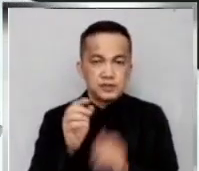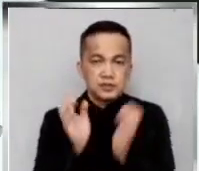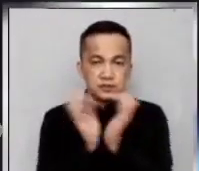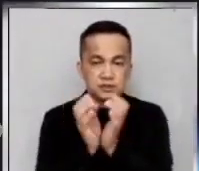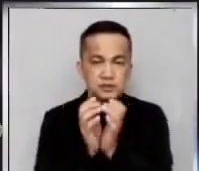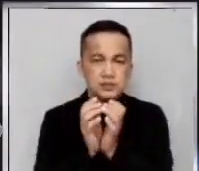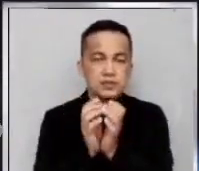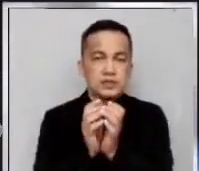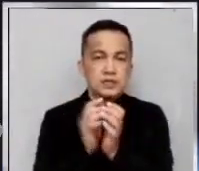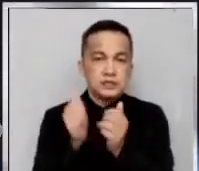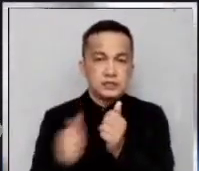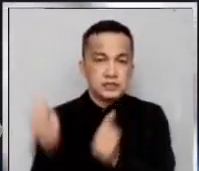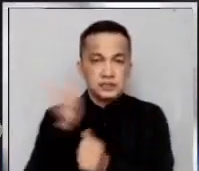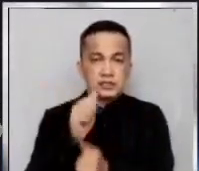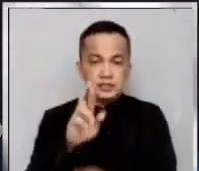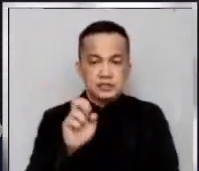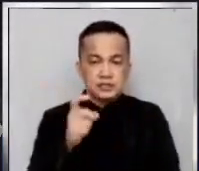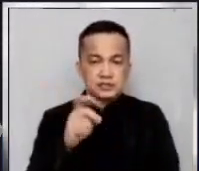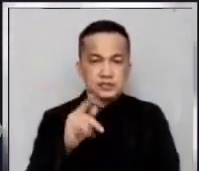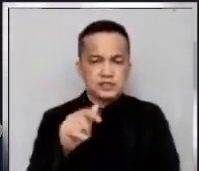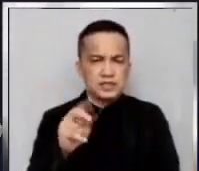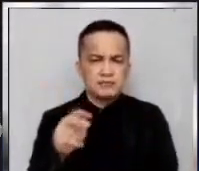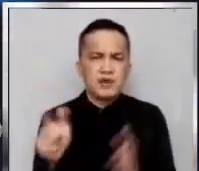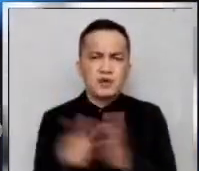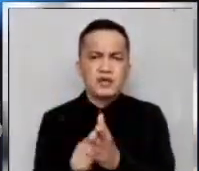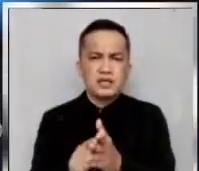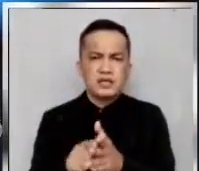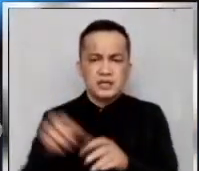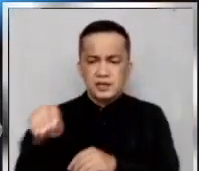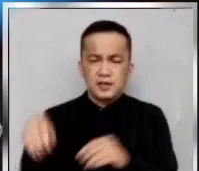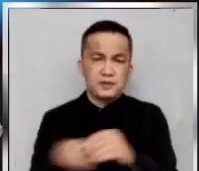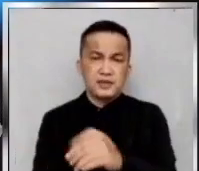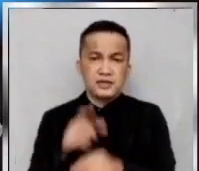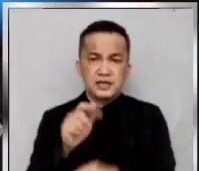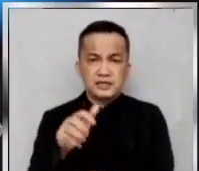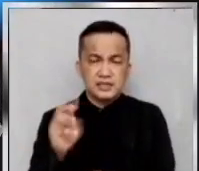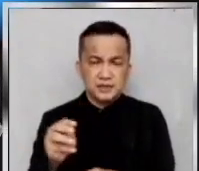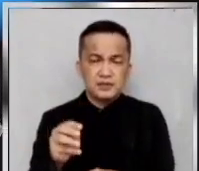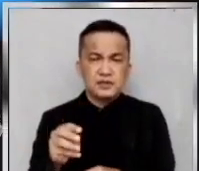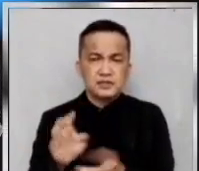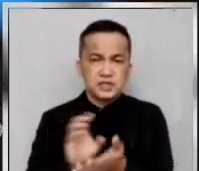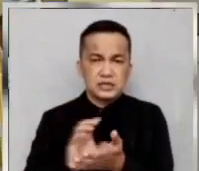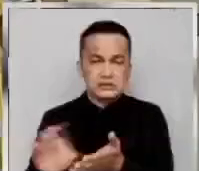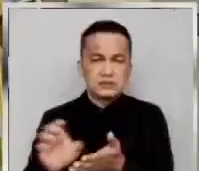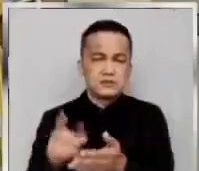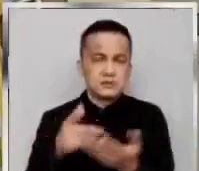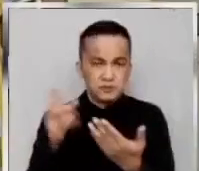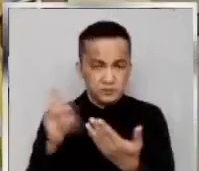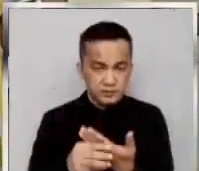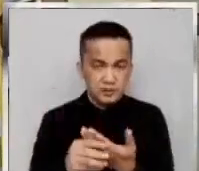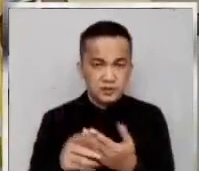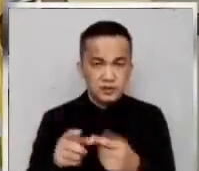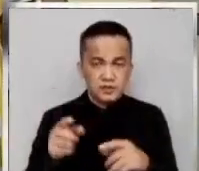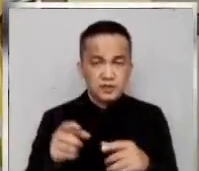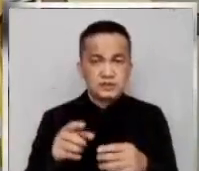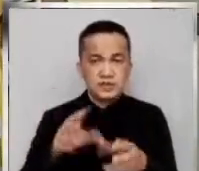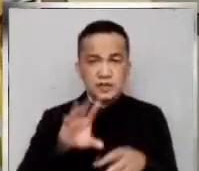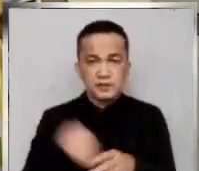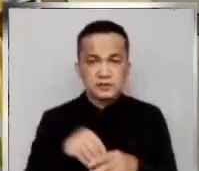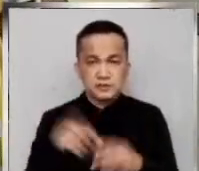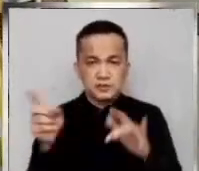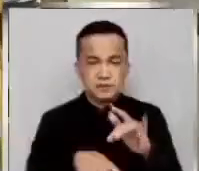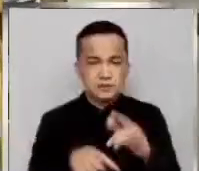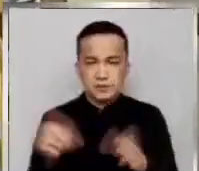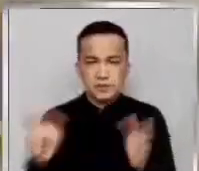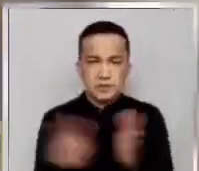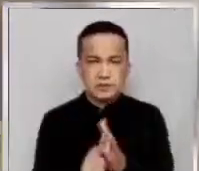Gatchalian na iligal ang sangla ATM sa mga cash transfer subsidy program. Kabilang po sa mga parusa ang pagbabawal na makasali sa iba pang